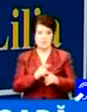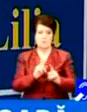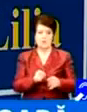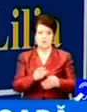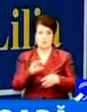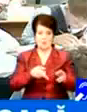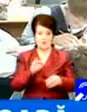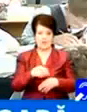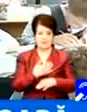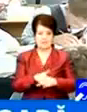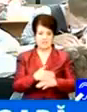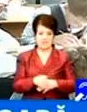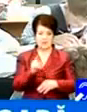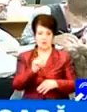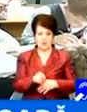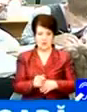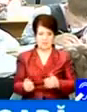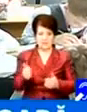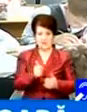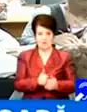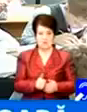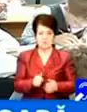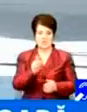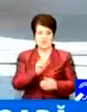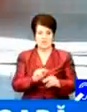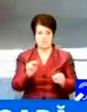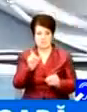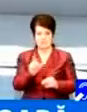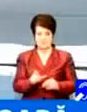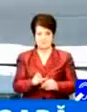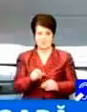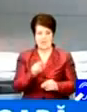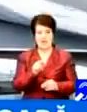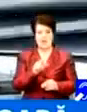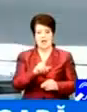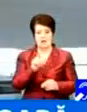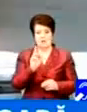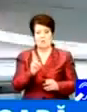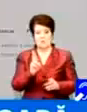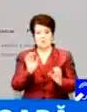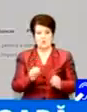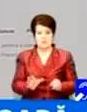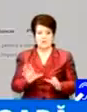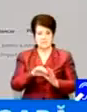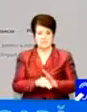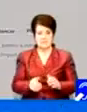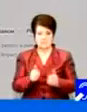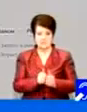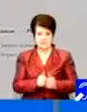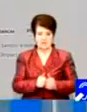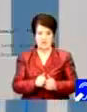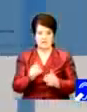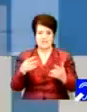operație în străinătate. Lor li s-au alăturat și colegii de cancelarie ai dascălului. Cum puteți lua parte la această faptă bună, aflați